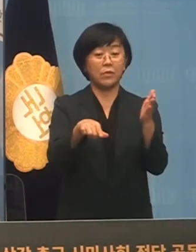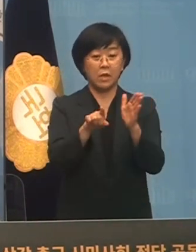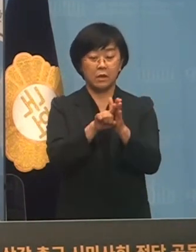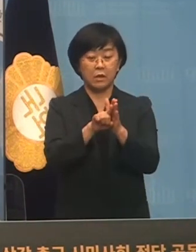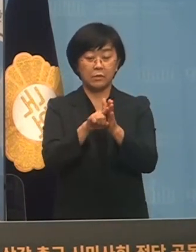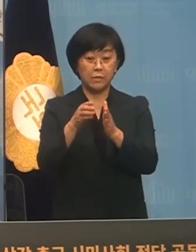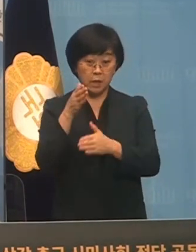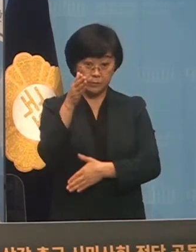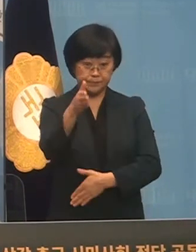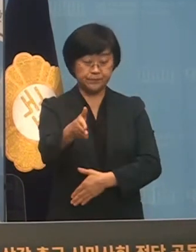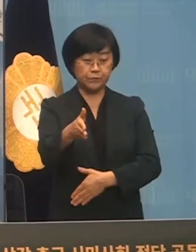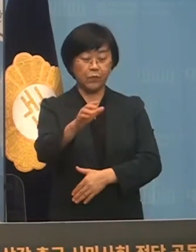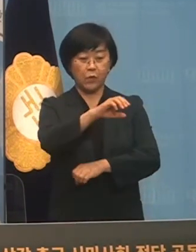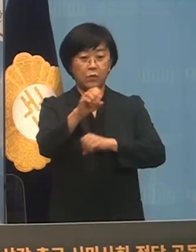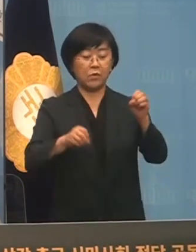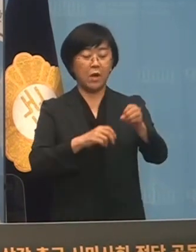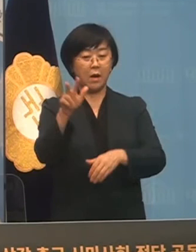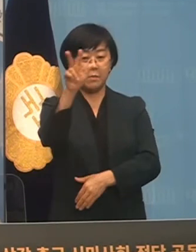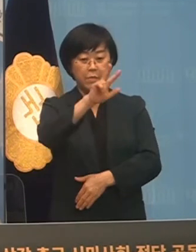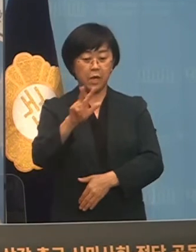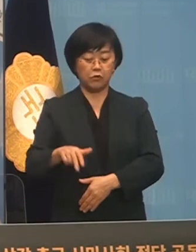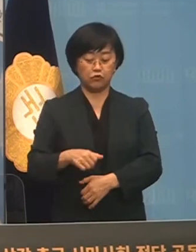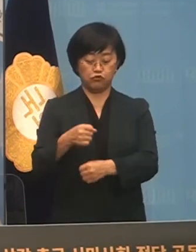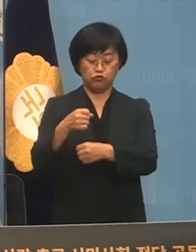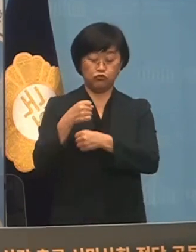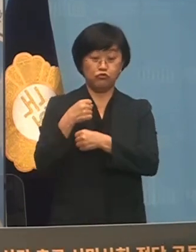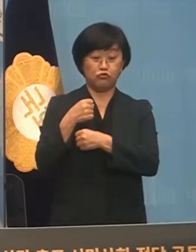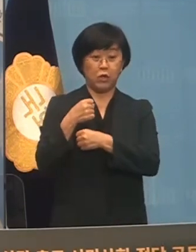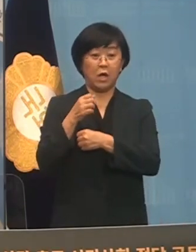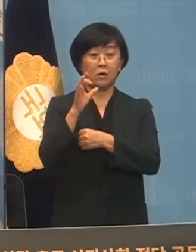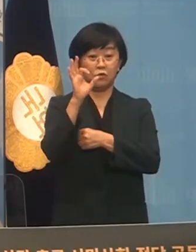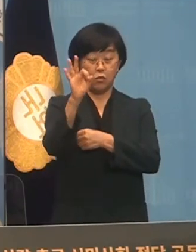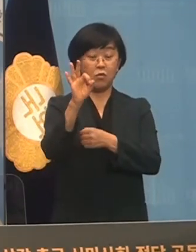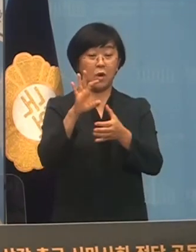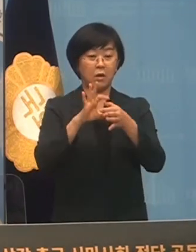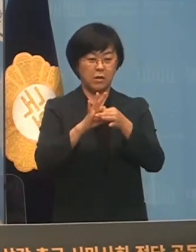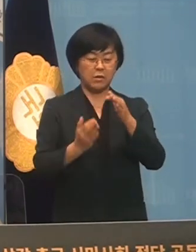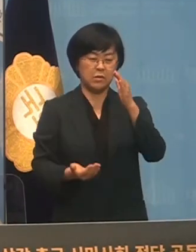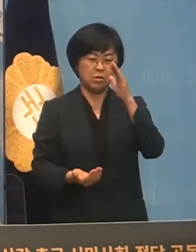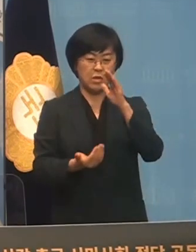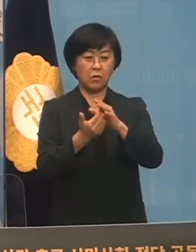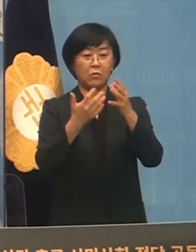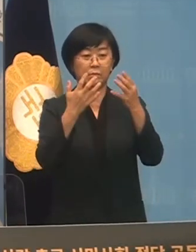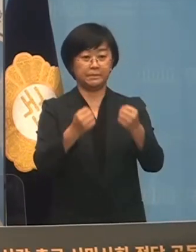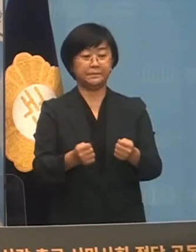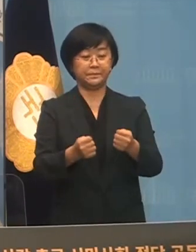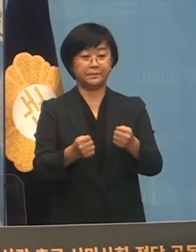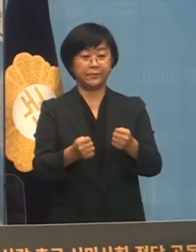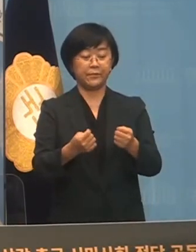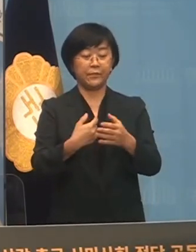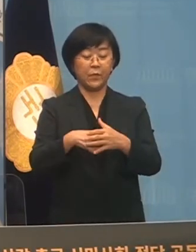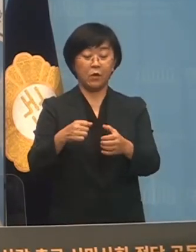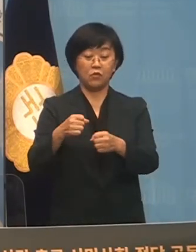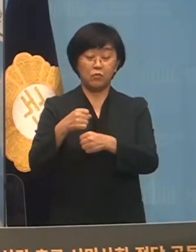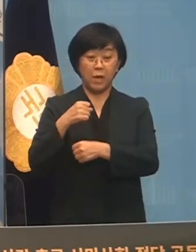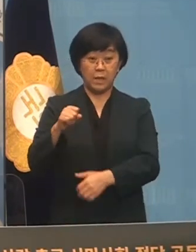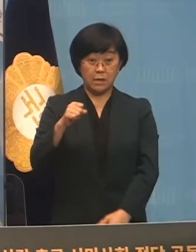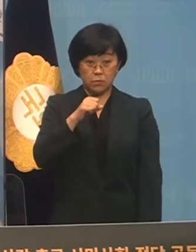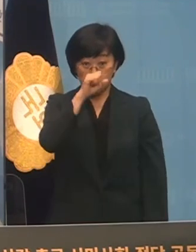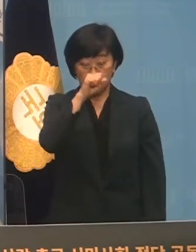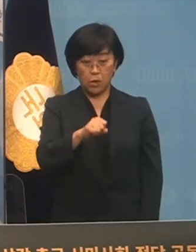정부에서 오히려 한반도 군비경쟁이 최고조로 치닫고 있습니다. 아무리 튼튼한 국방이